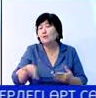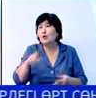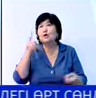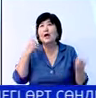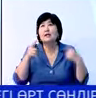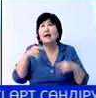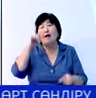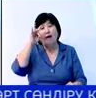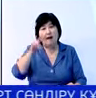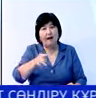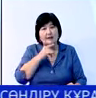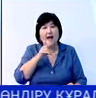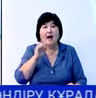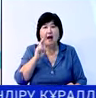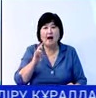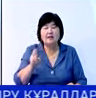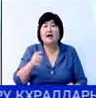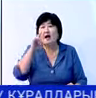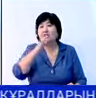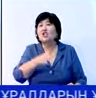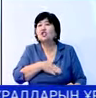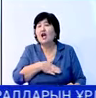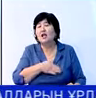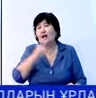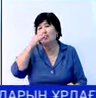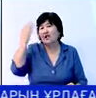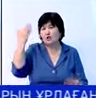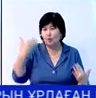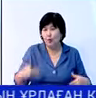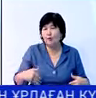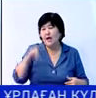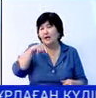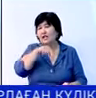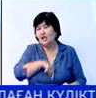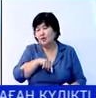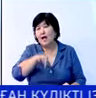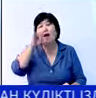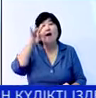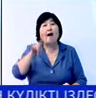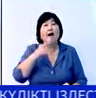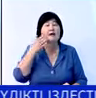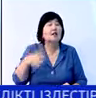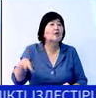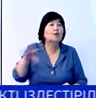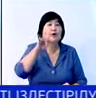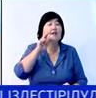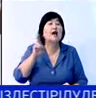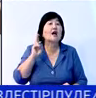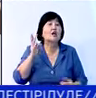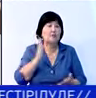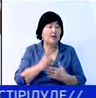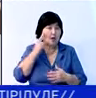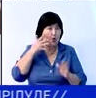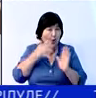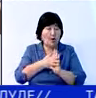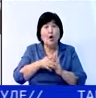шығармашылығынан қазақтың қанын, қазақтың жанын, қазақтың болмысын, қазақтың мінезін, қазақтың бүкіл қазақтың кім екенін ұғамыз.